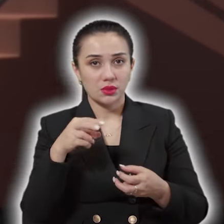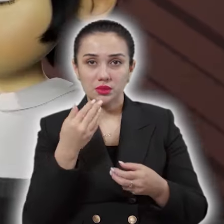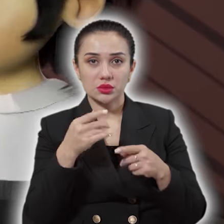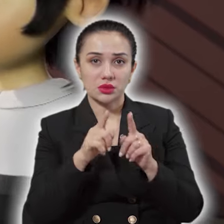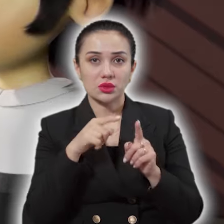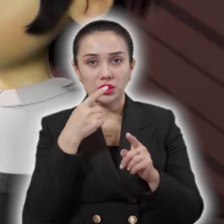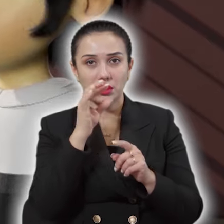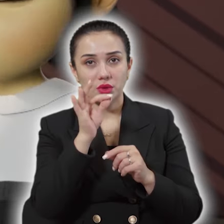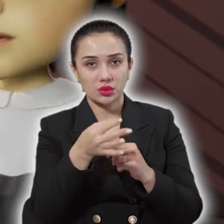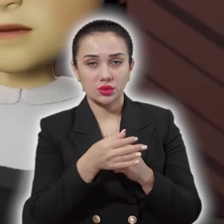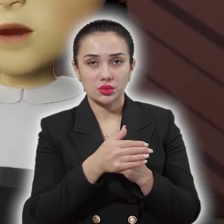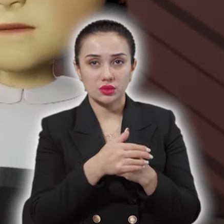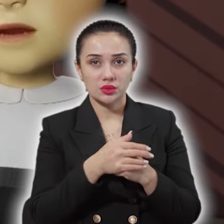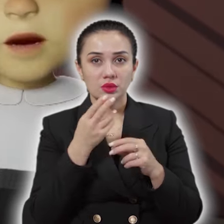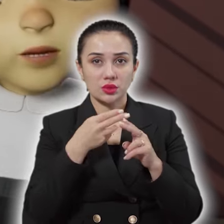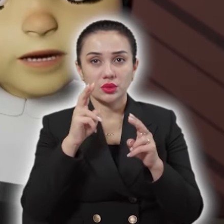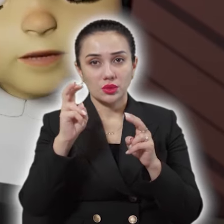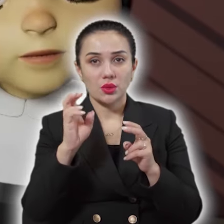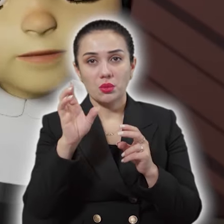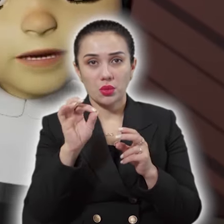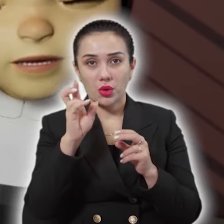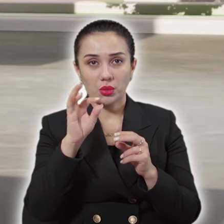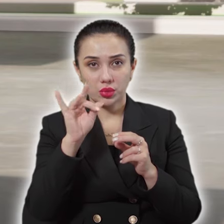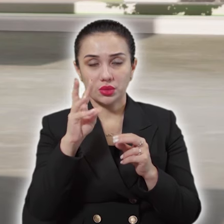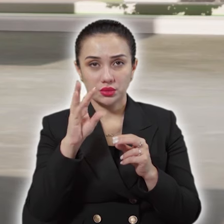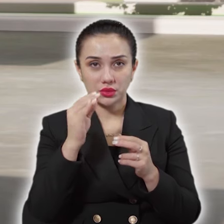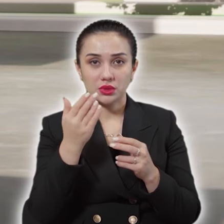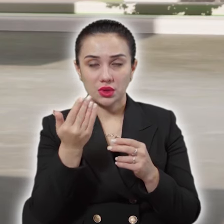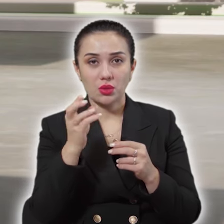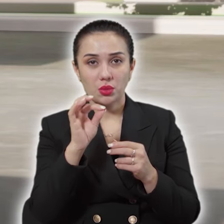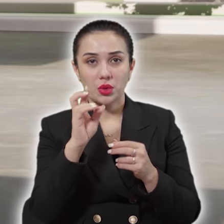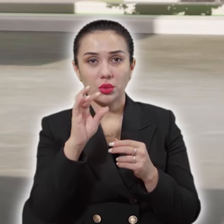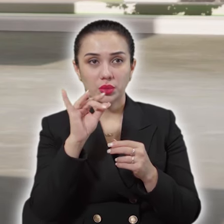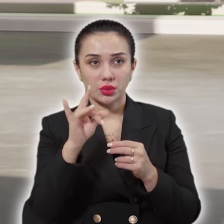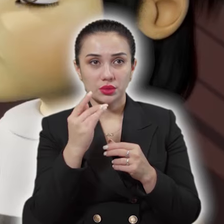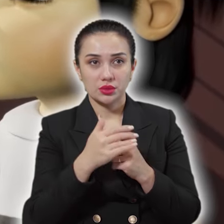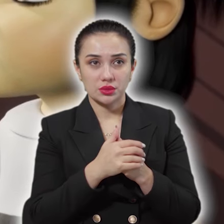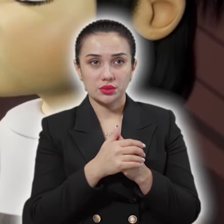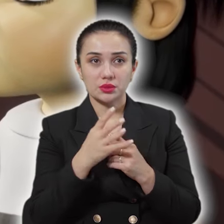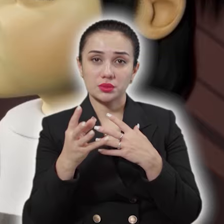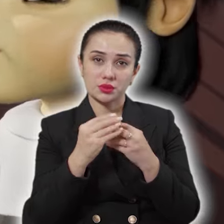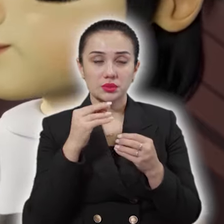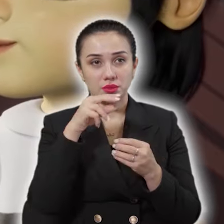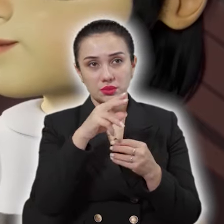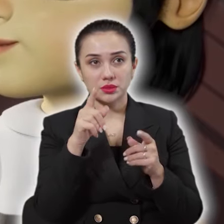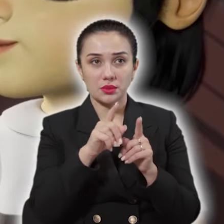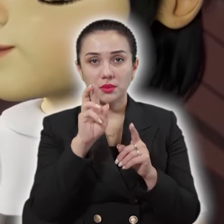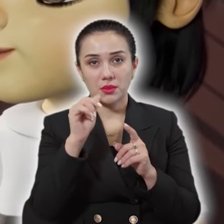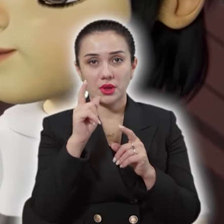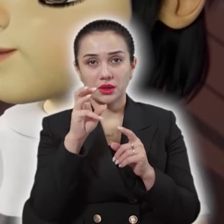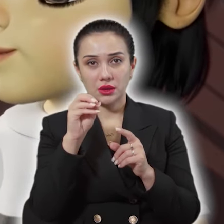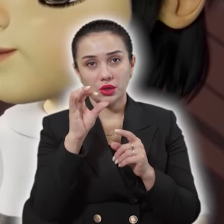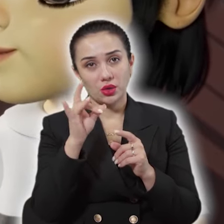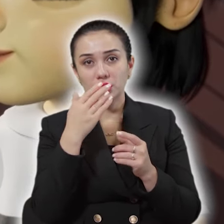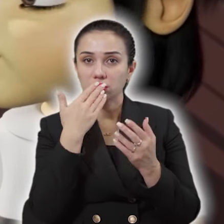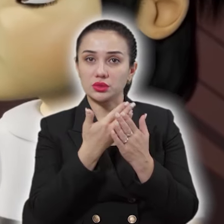bilmaymiz-ku. Gaping to'g'ri. Xovana o'tirgan Boburmi? Ha, Bobur. Bobur bilan birga borib,